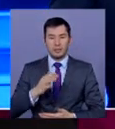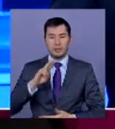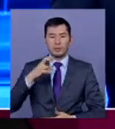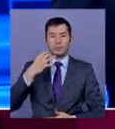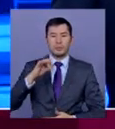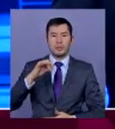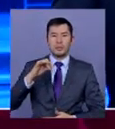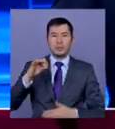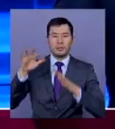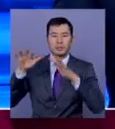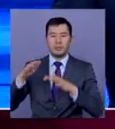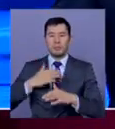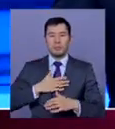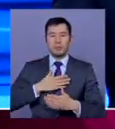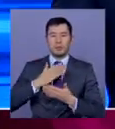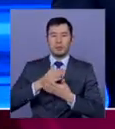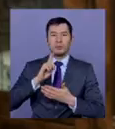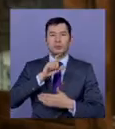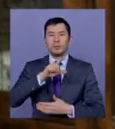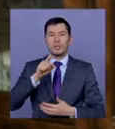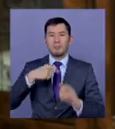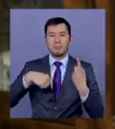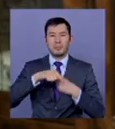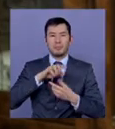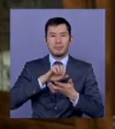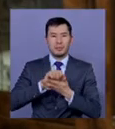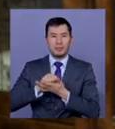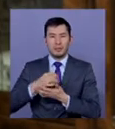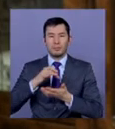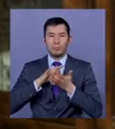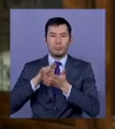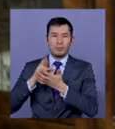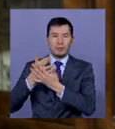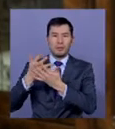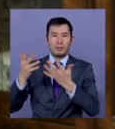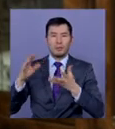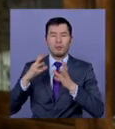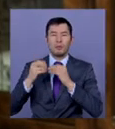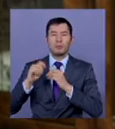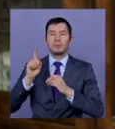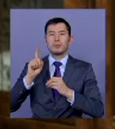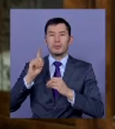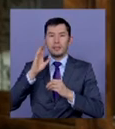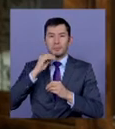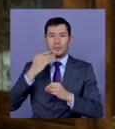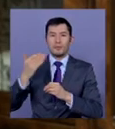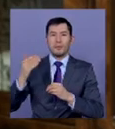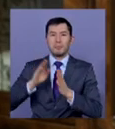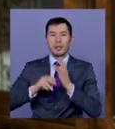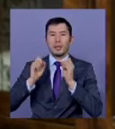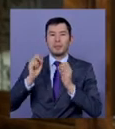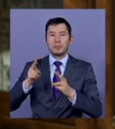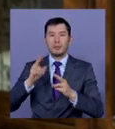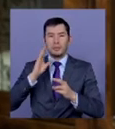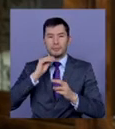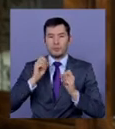Дубайдағы біздің азаматтарымыз, бизнесмендеріміз, саяхатшыларымыз бар. Тиісінше осы мәселелердің барлығын меніңше қарастыру керек.